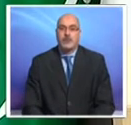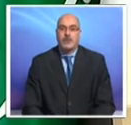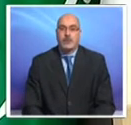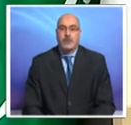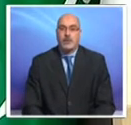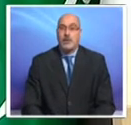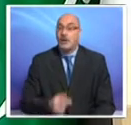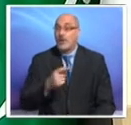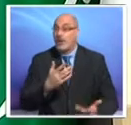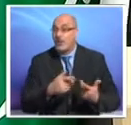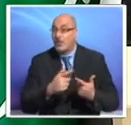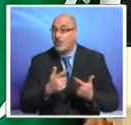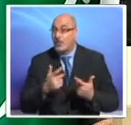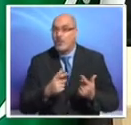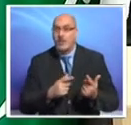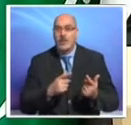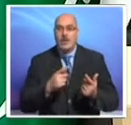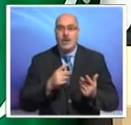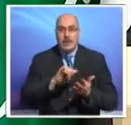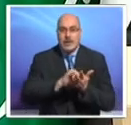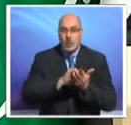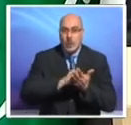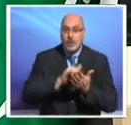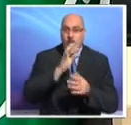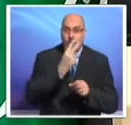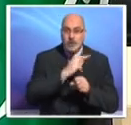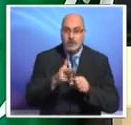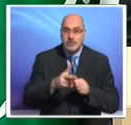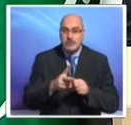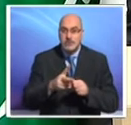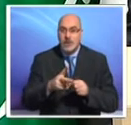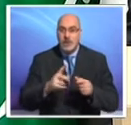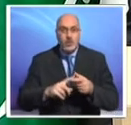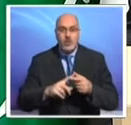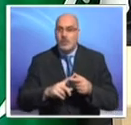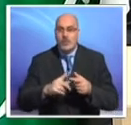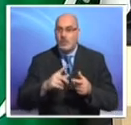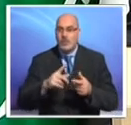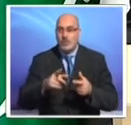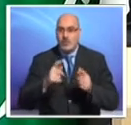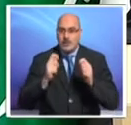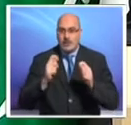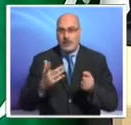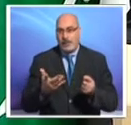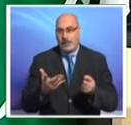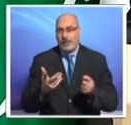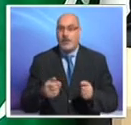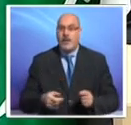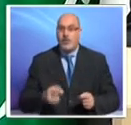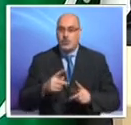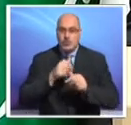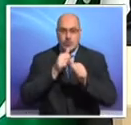أبرزها استئصال ظاهرة الإرهاب من جذورها اعتمادا على سياسة حكيمة ووفقا